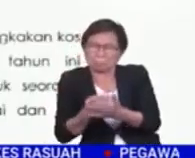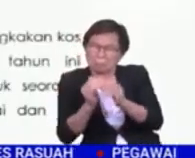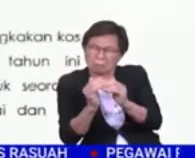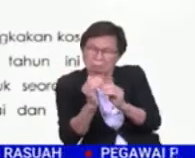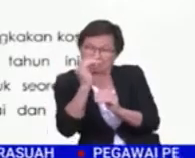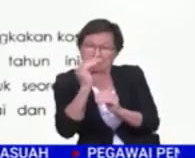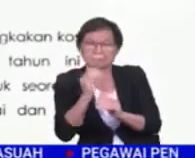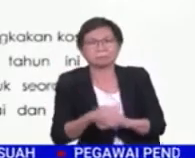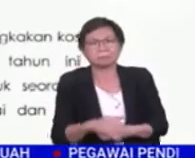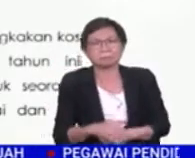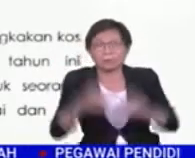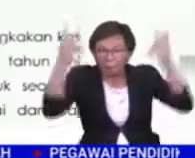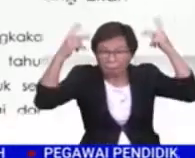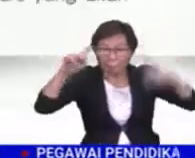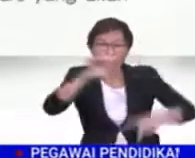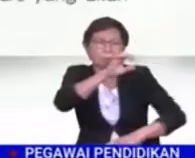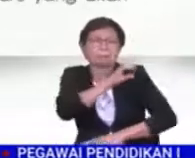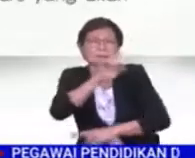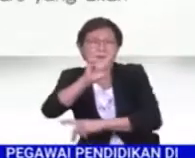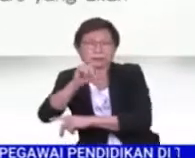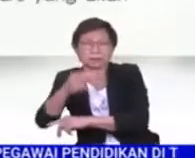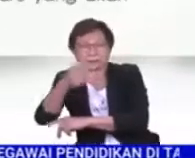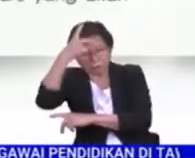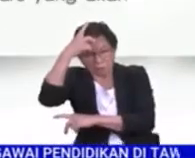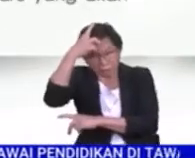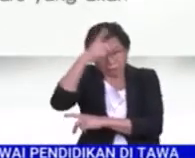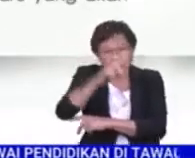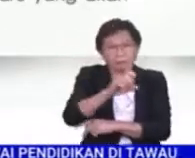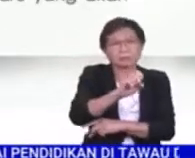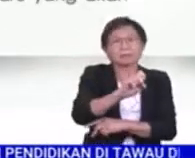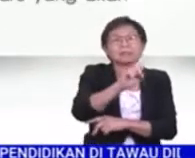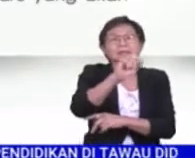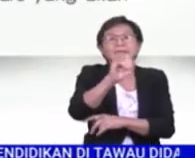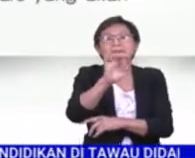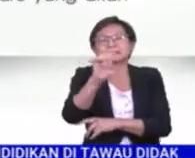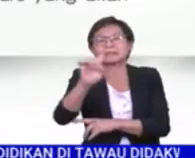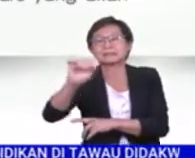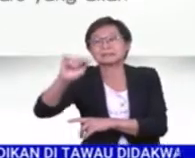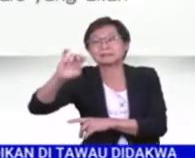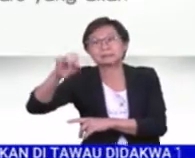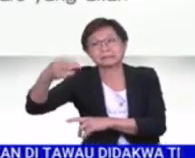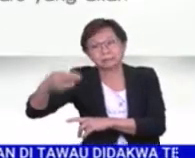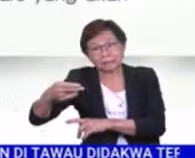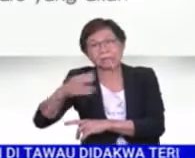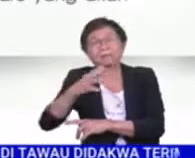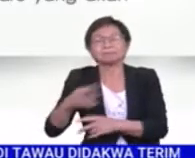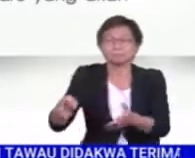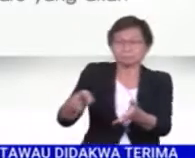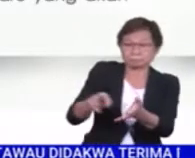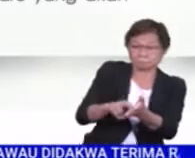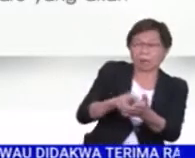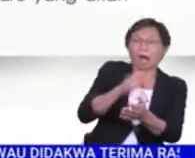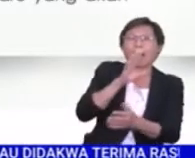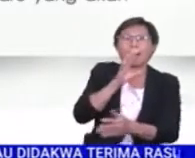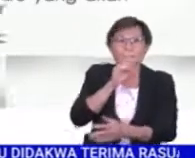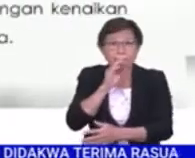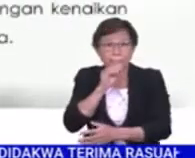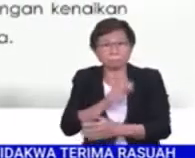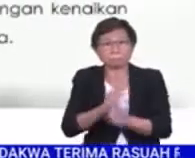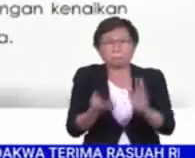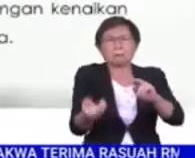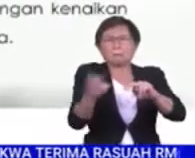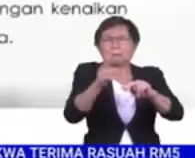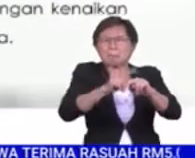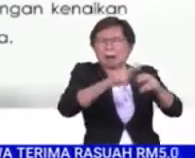Hai pengarah ejsj like Abdurrahman dalam satu kenyataan berkata Yesus dan